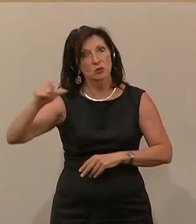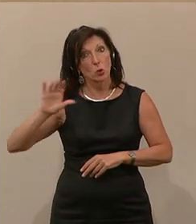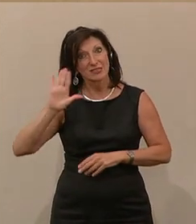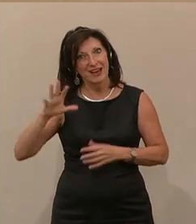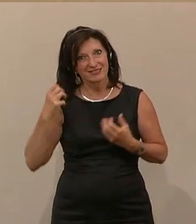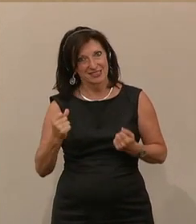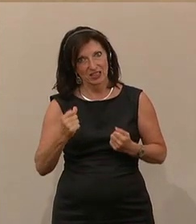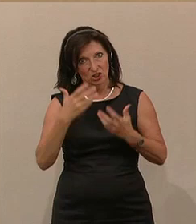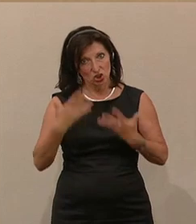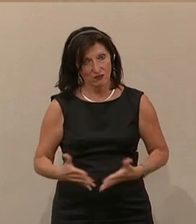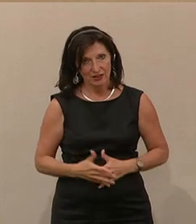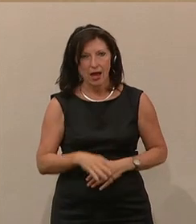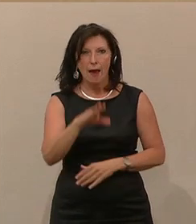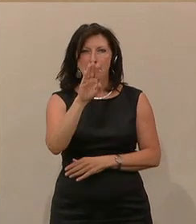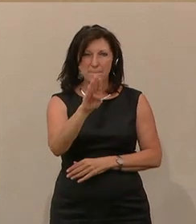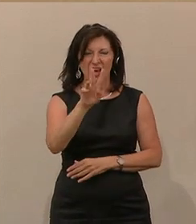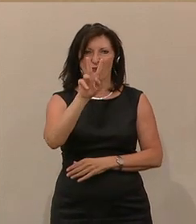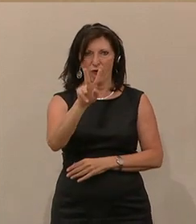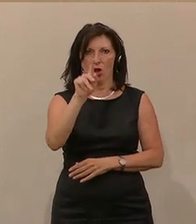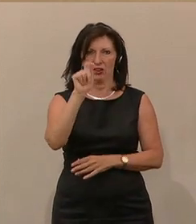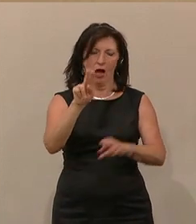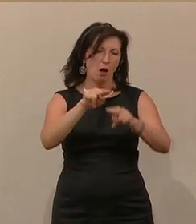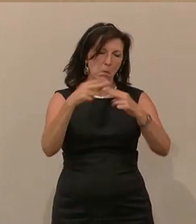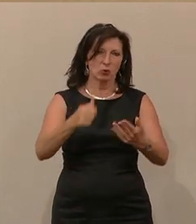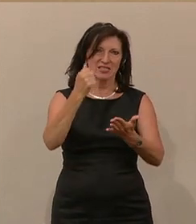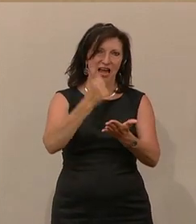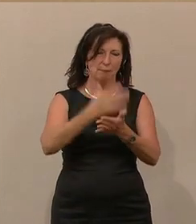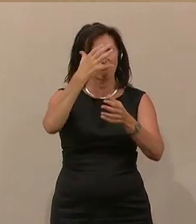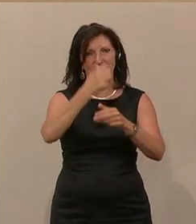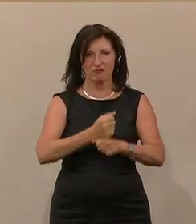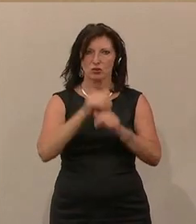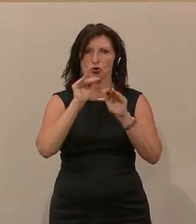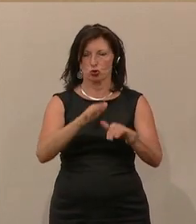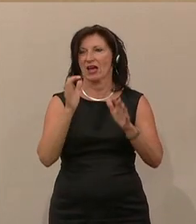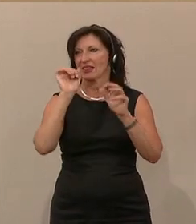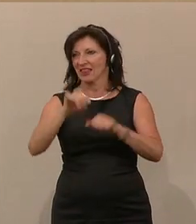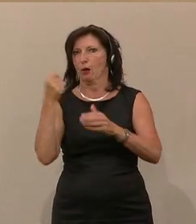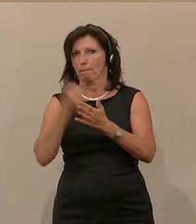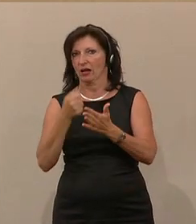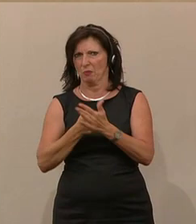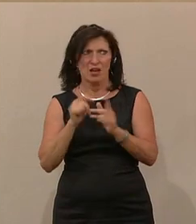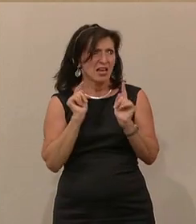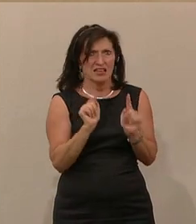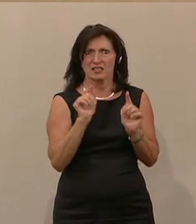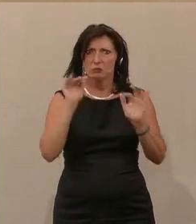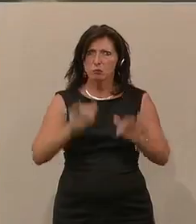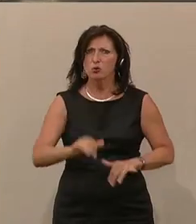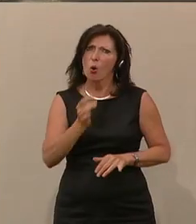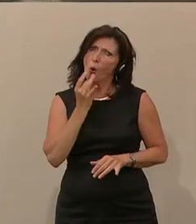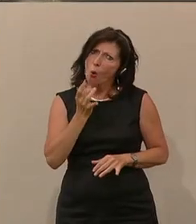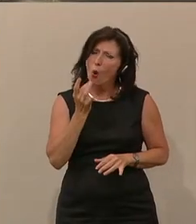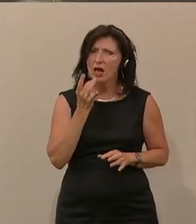das bvt das bundesamt für verfassungsschutz und terrorismusbekämpfung muss vornehmlich arbeiten können